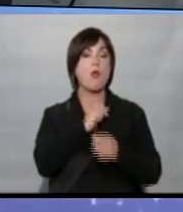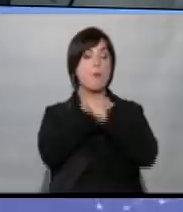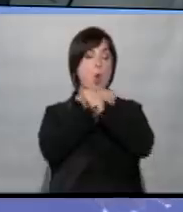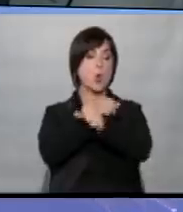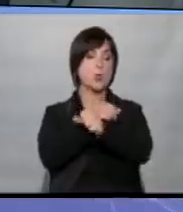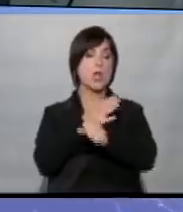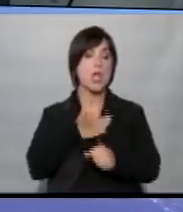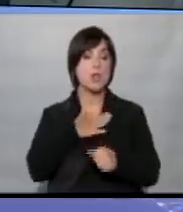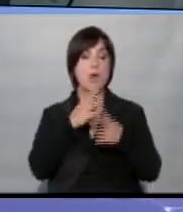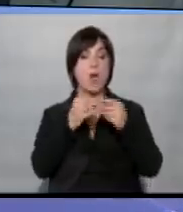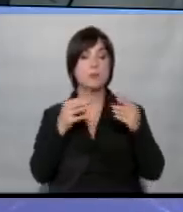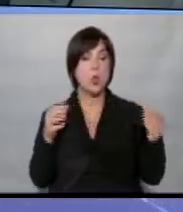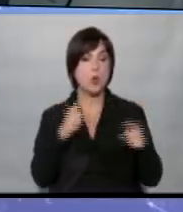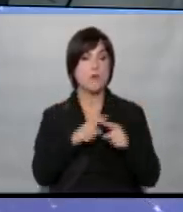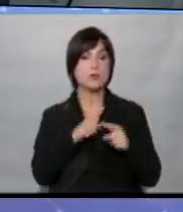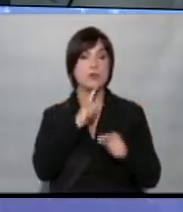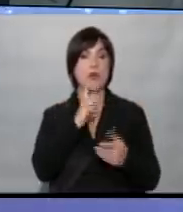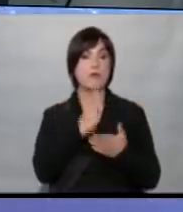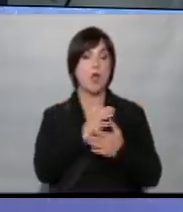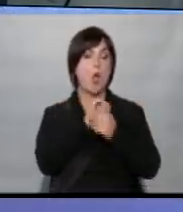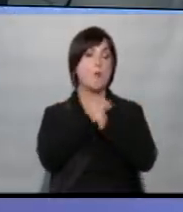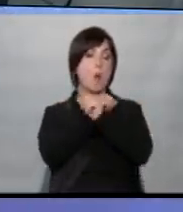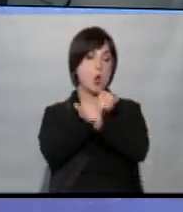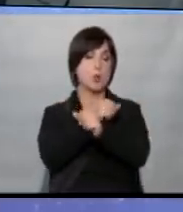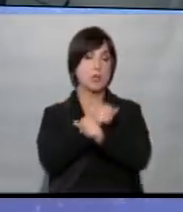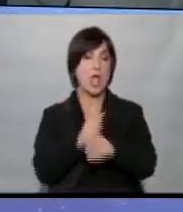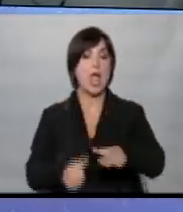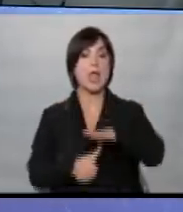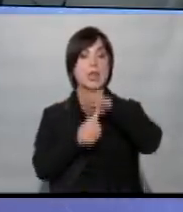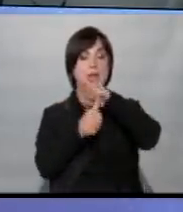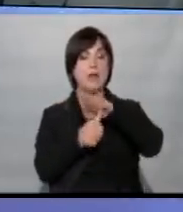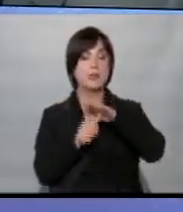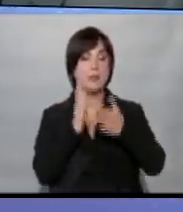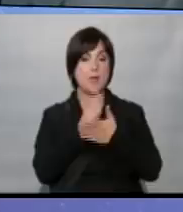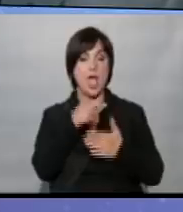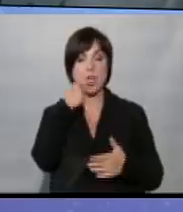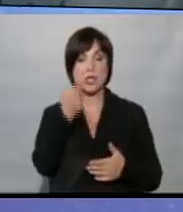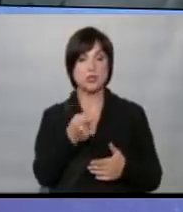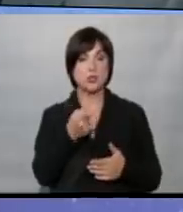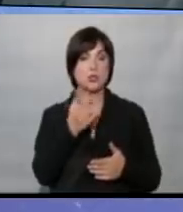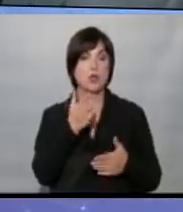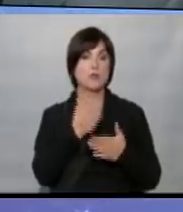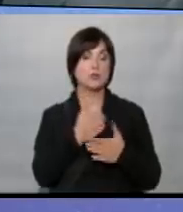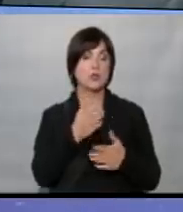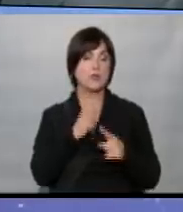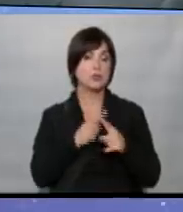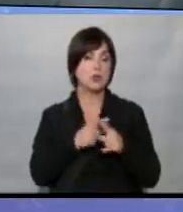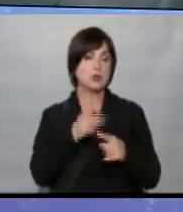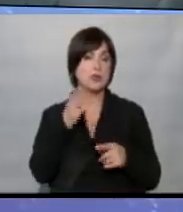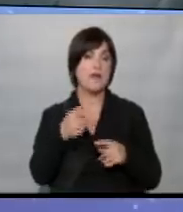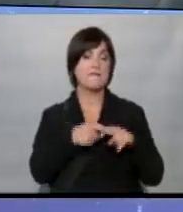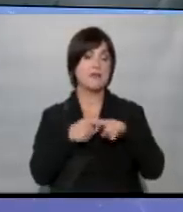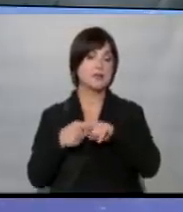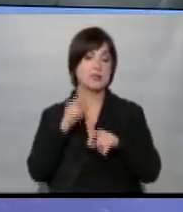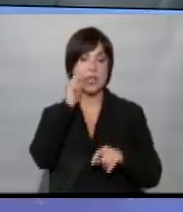бойкотираат, има многу фактори заради кои што бойкотираат. Главните фактори што прво беа изјаснати беа дека тоа се најчесто потегнати врски